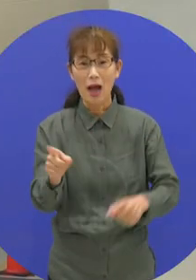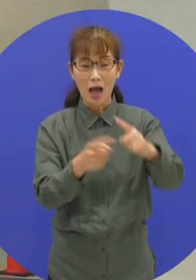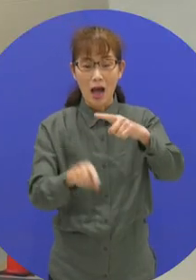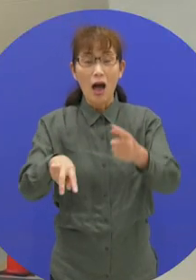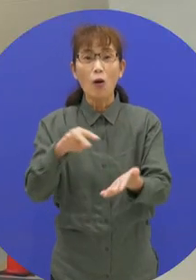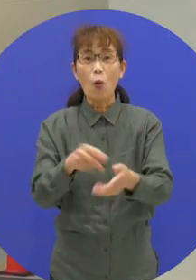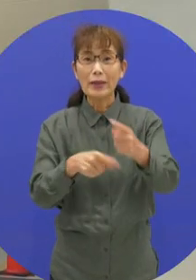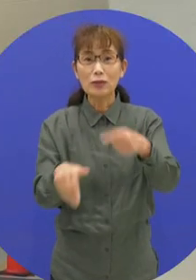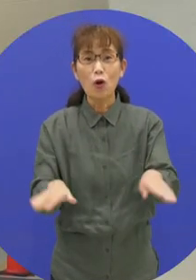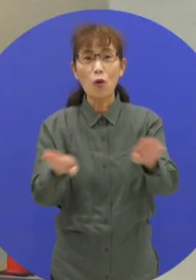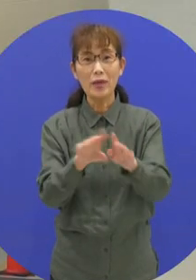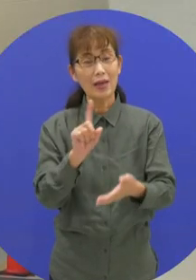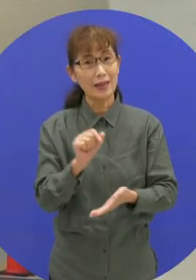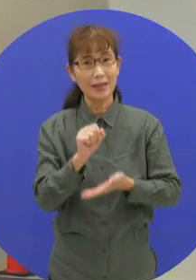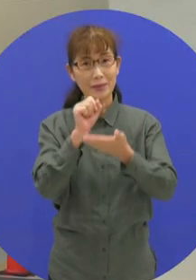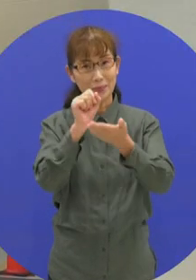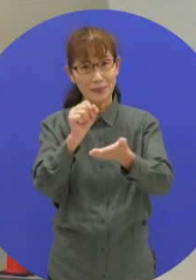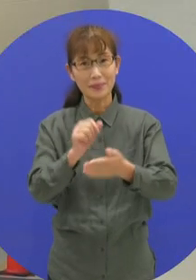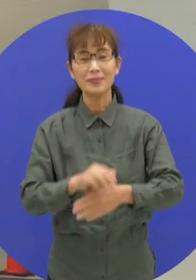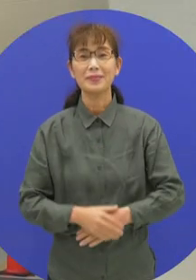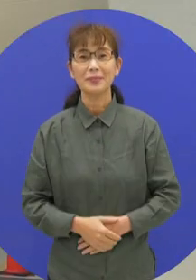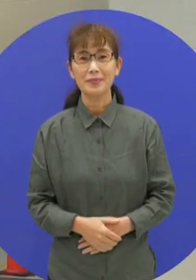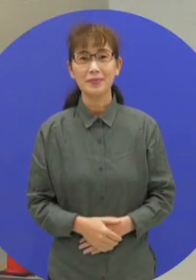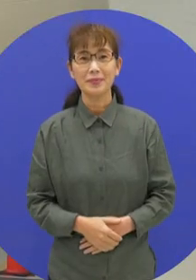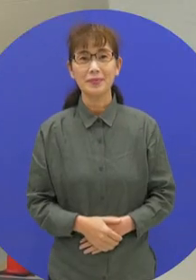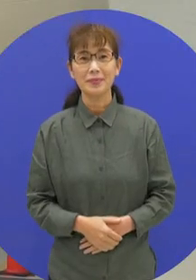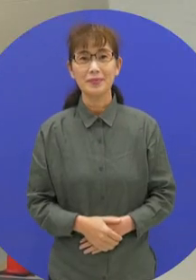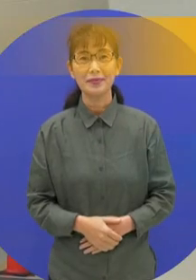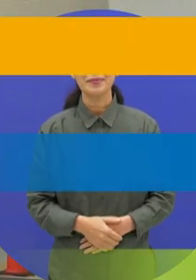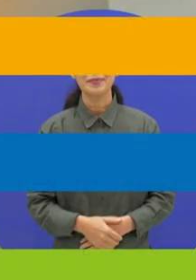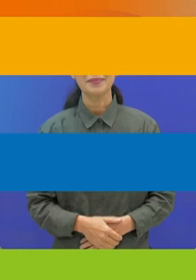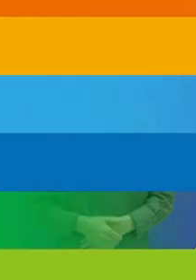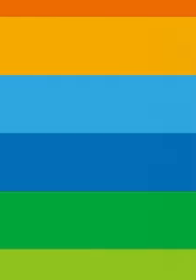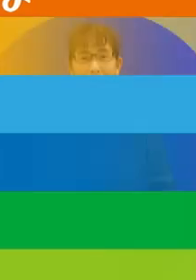び場公立公民館についてお送りします。